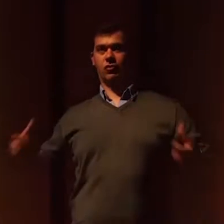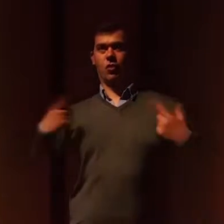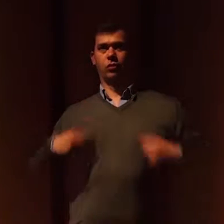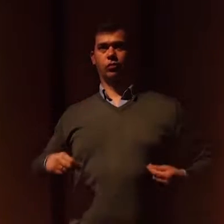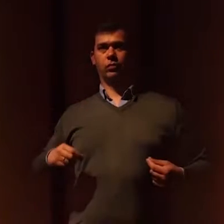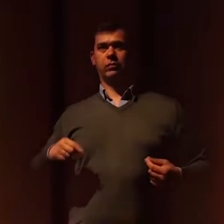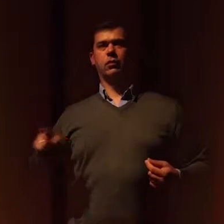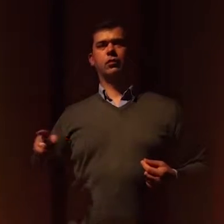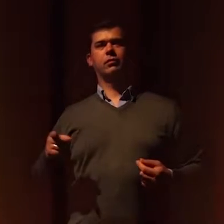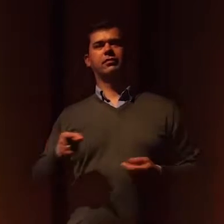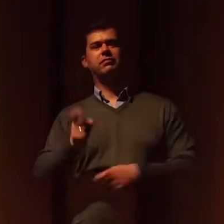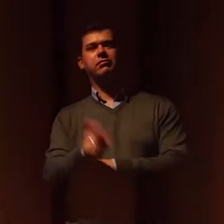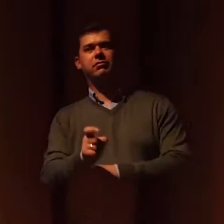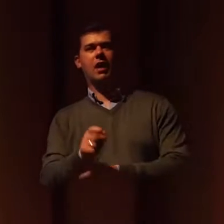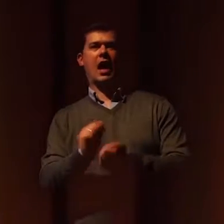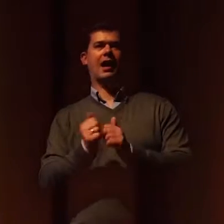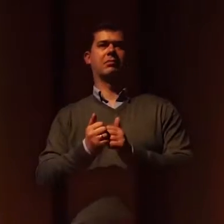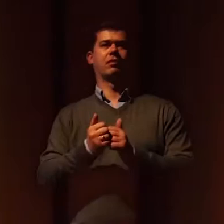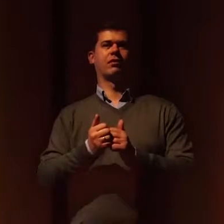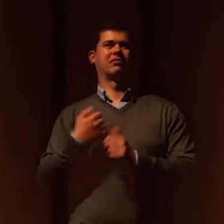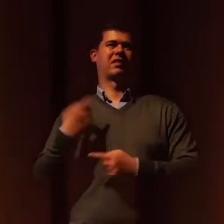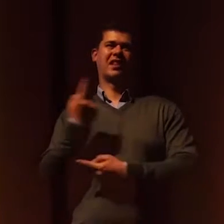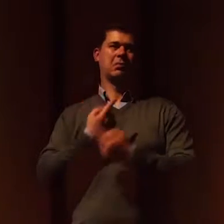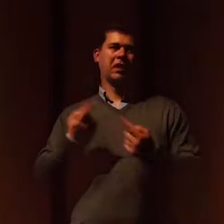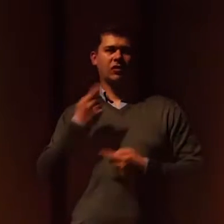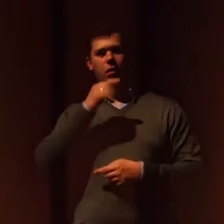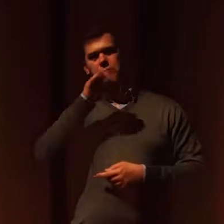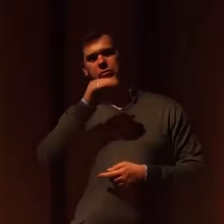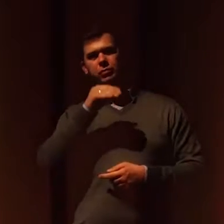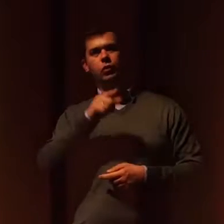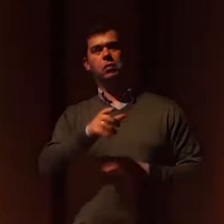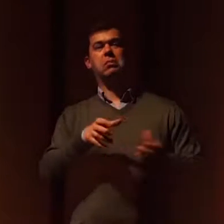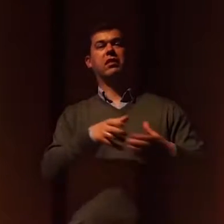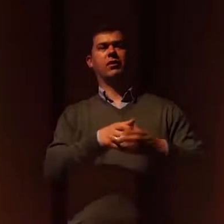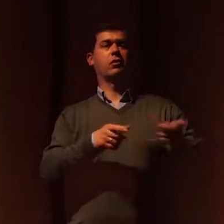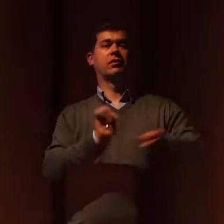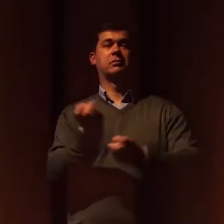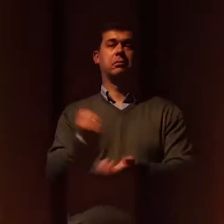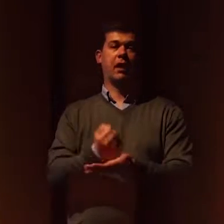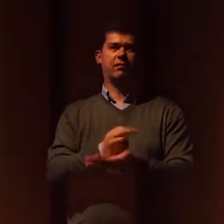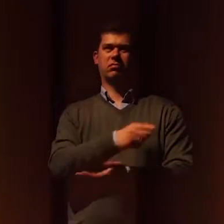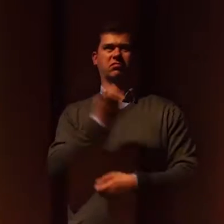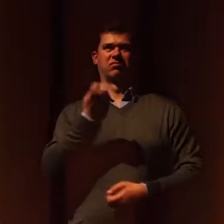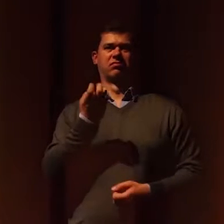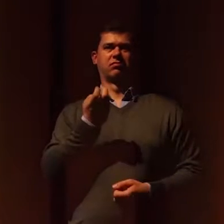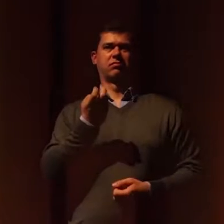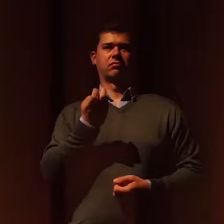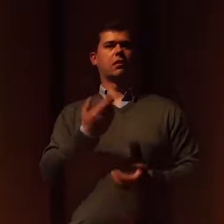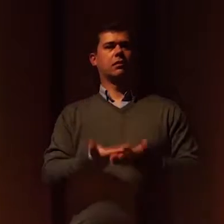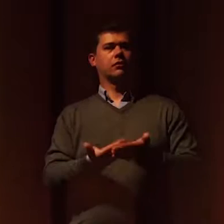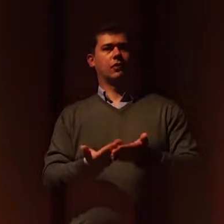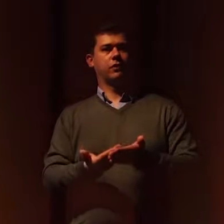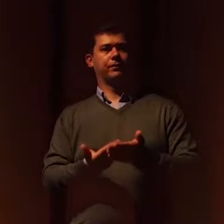takie ignorowanie nieprzywiązywanie wagi do perspektywy mniejszości ignorowanie Między innymi